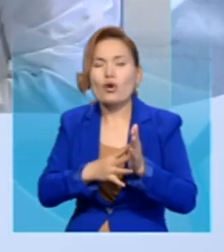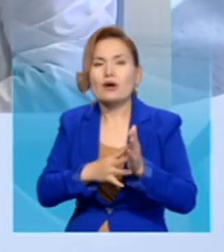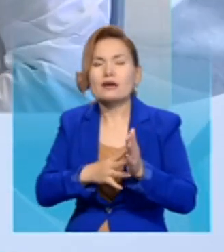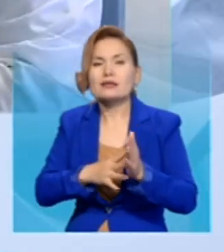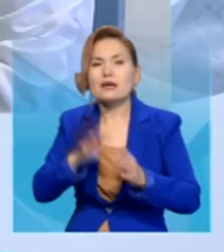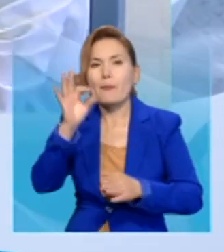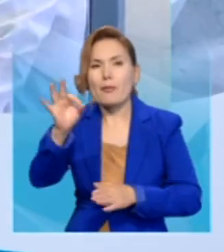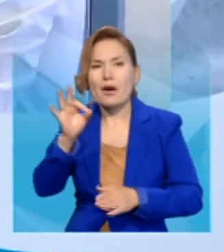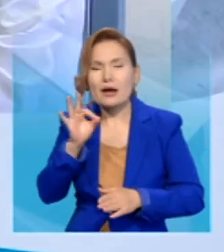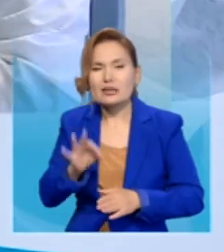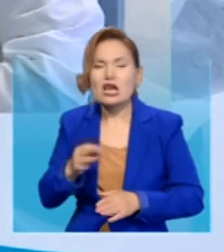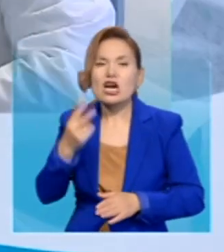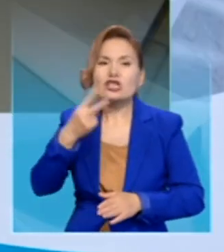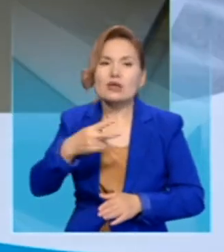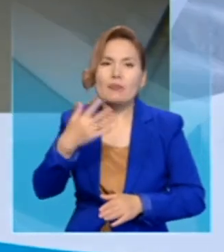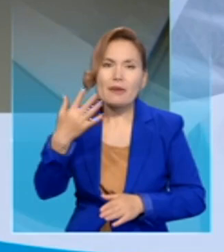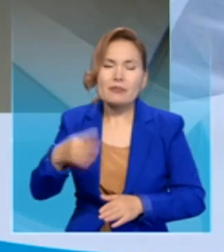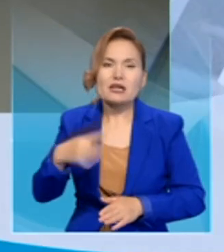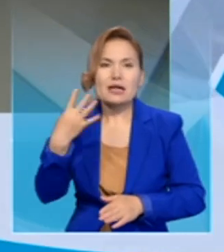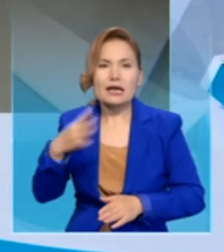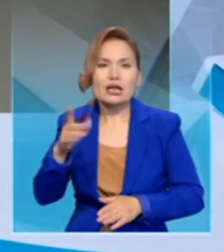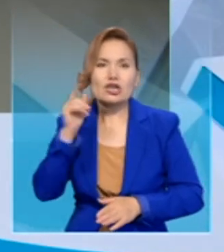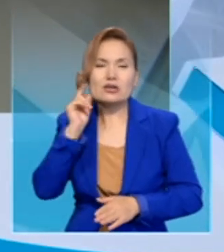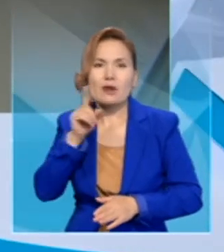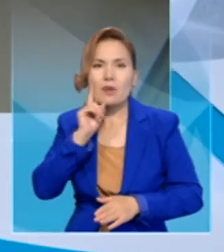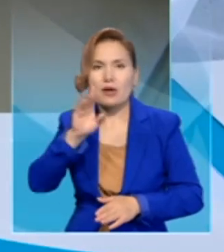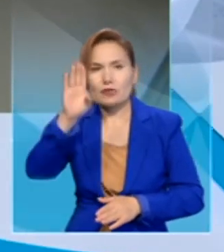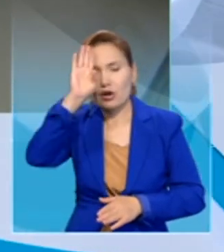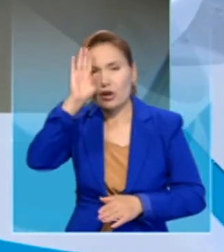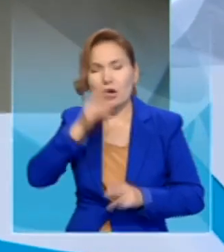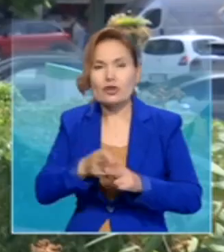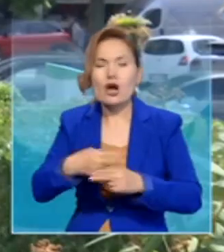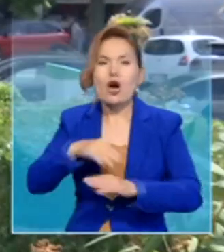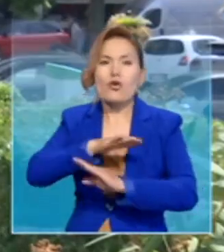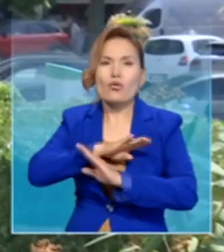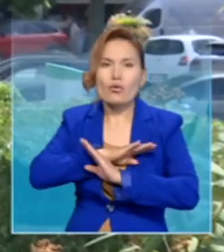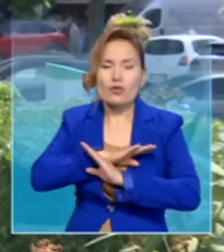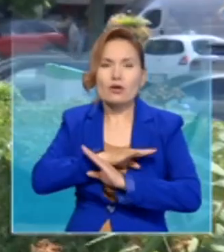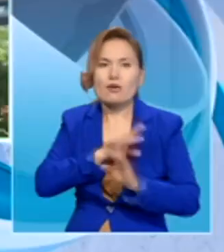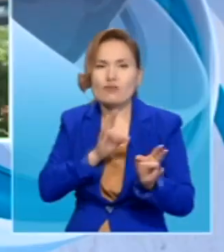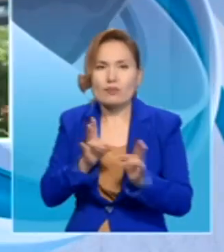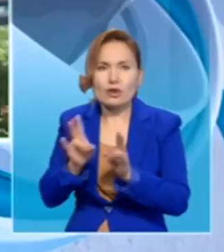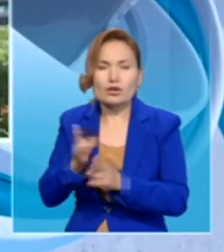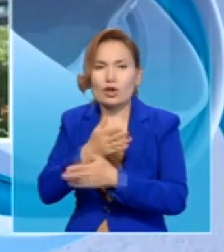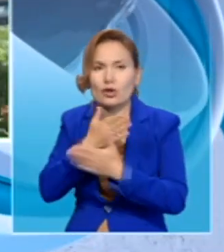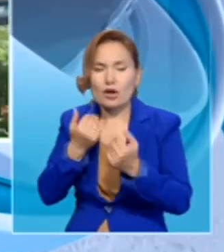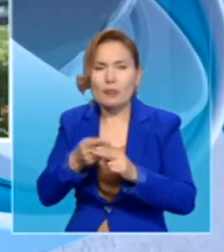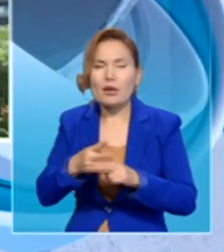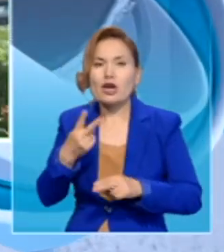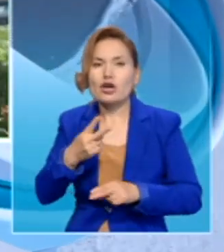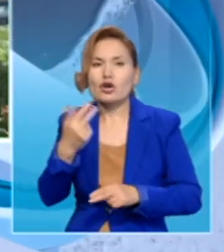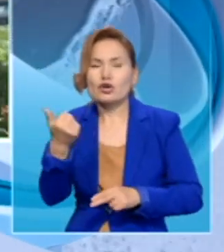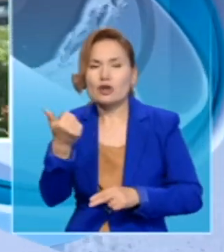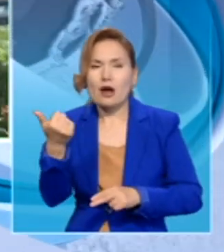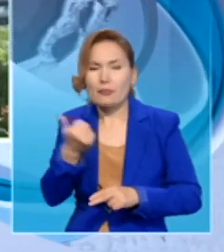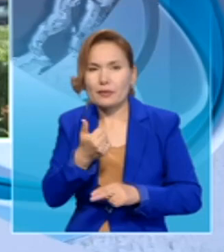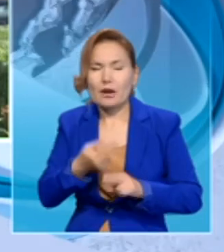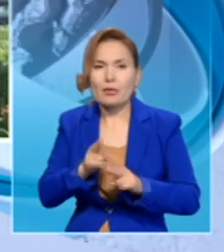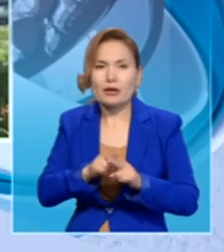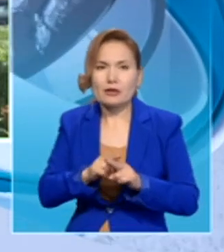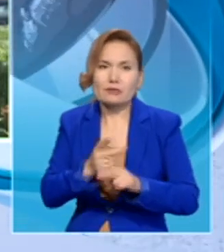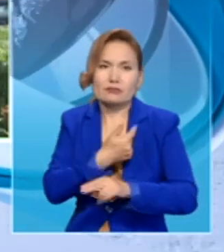жас аралығындағы ер азаматтар. Әзірге өлім жітім тіркелген жоқ. Індетті жұқтырғандар 2 апта оқшауланып ем қабылдап